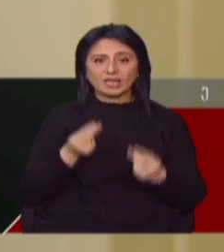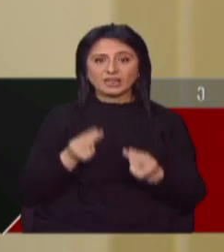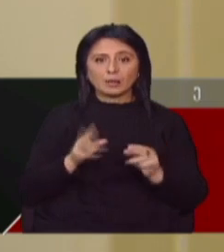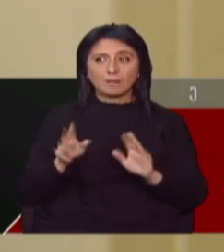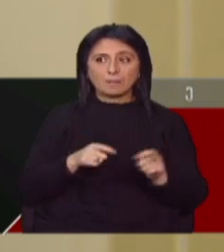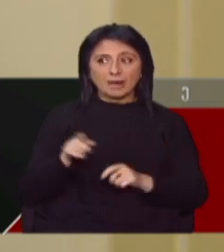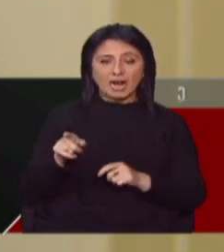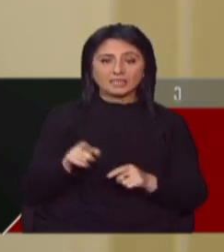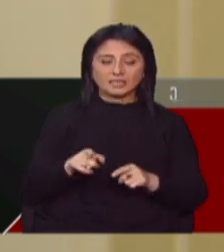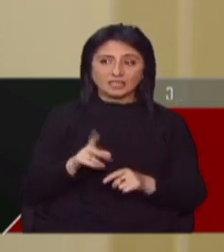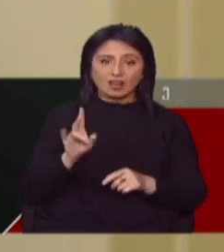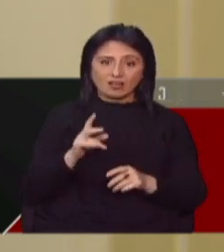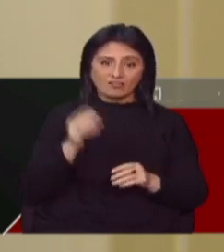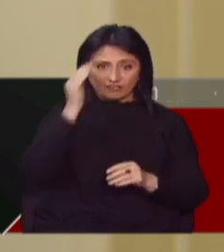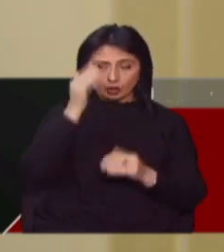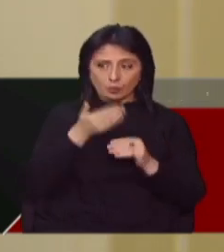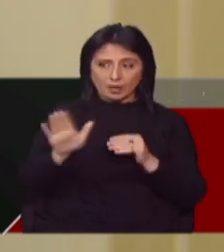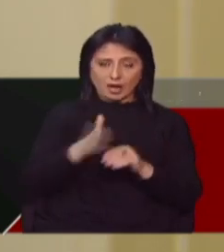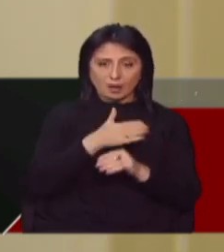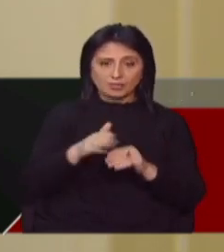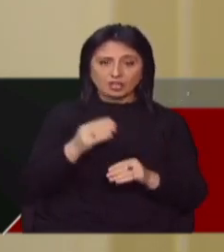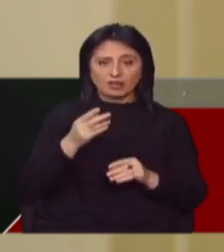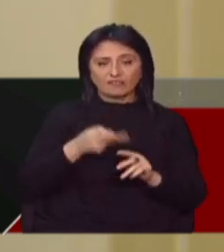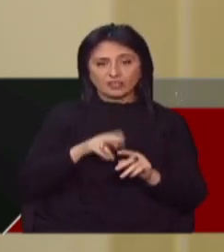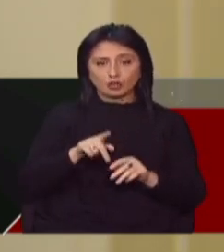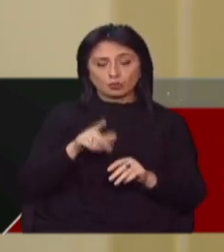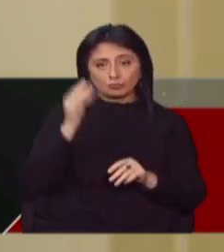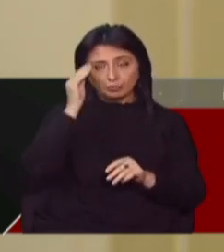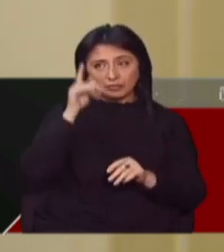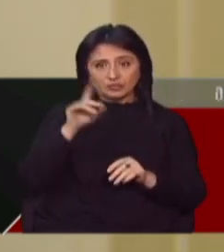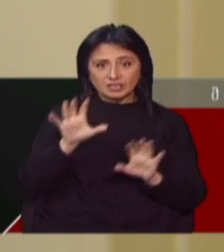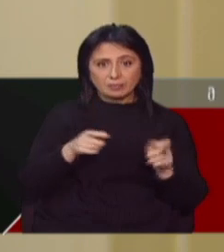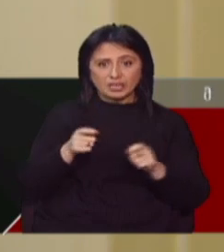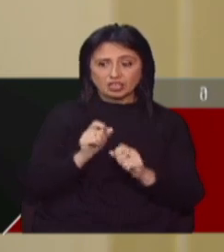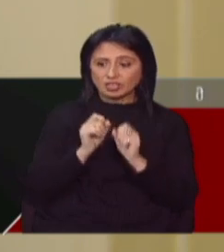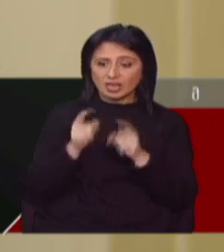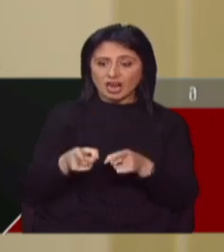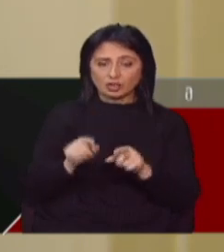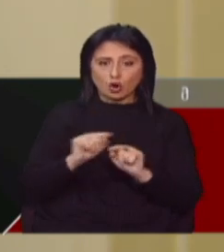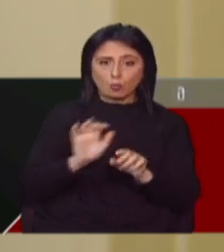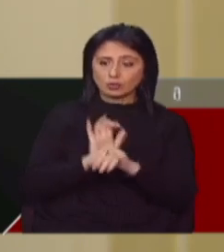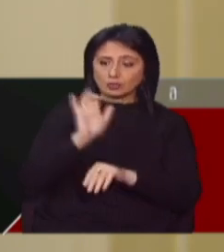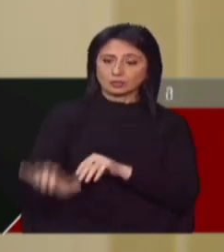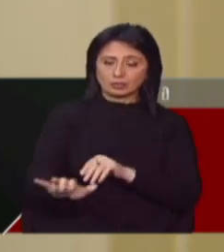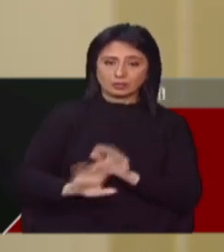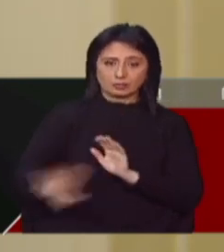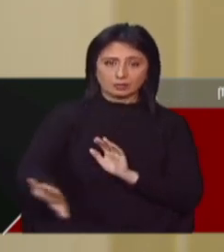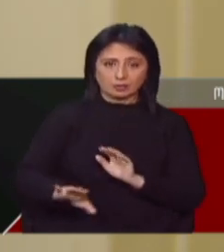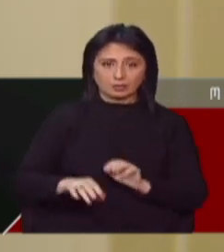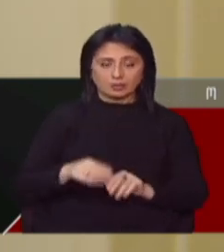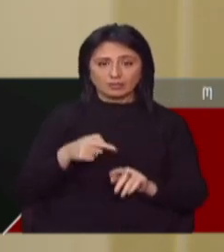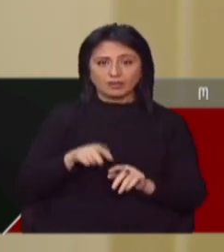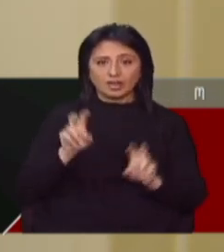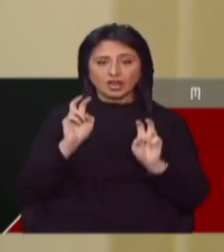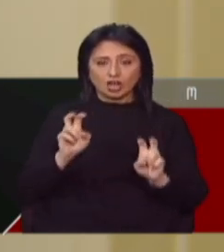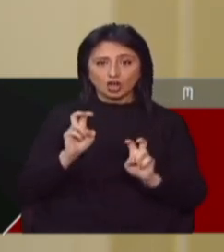იყო პრეზიდენტთან ვითომ გამიჯვნის თვალსაზრისით და იმისთვის, რომ პრეზიდენტი გადააგდონ ეგრეთ წოდებულ ოპოზიციურ მოედანზე და ამითი